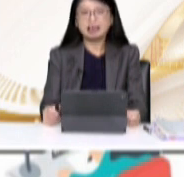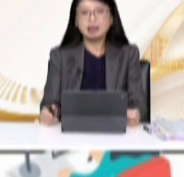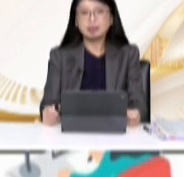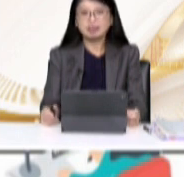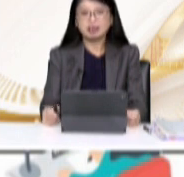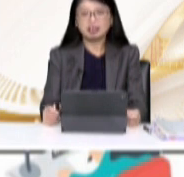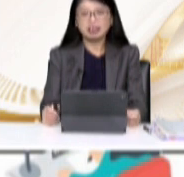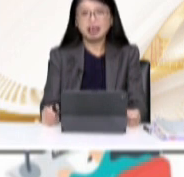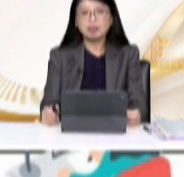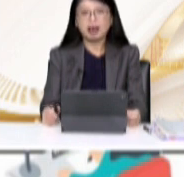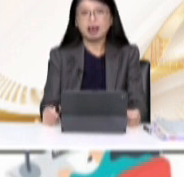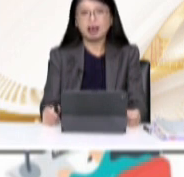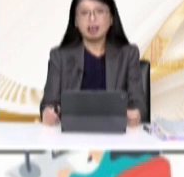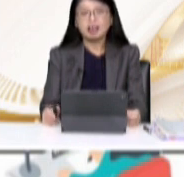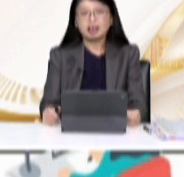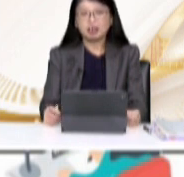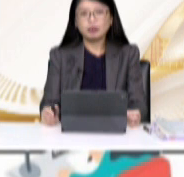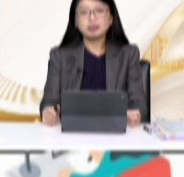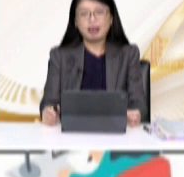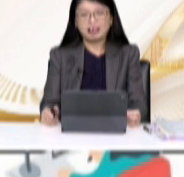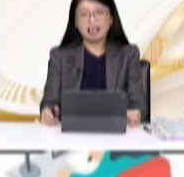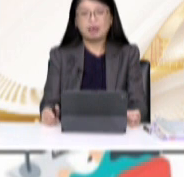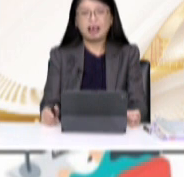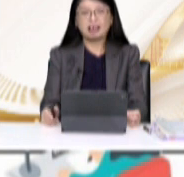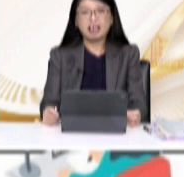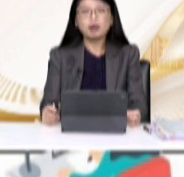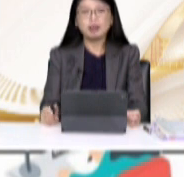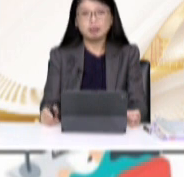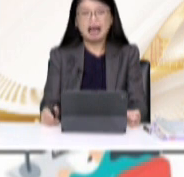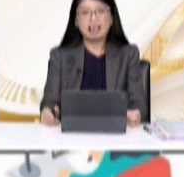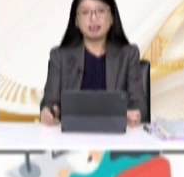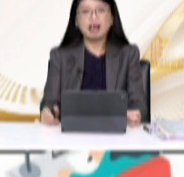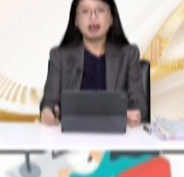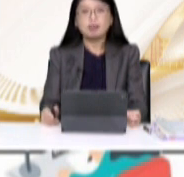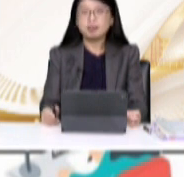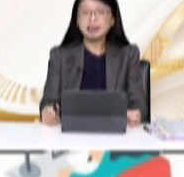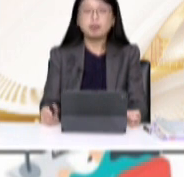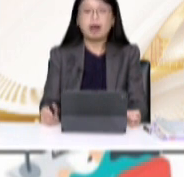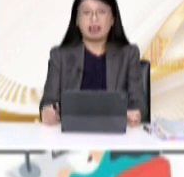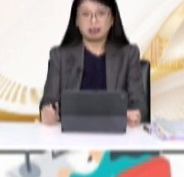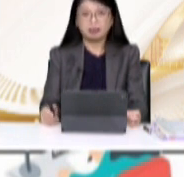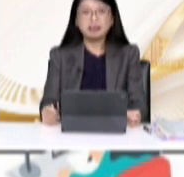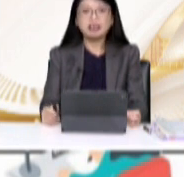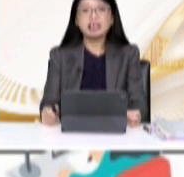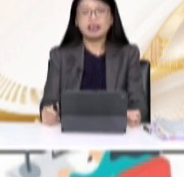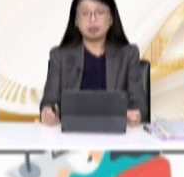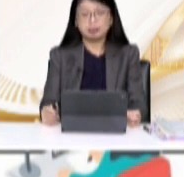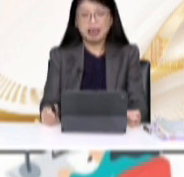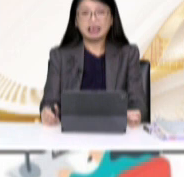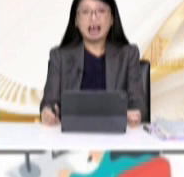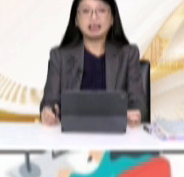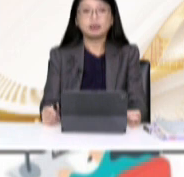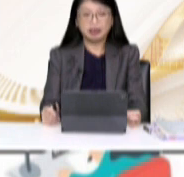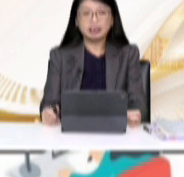การเทียบคุณสมบัติดังกล่าวอะค่ะท่านโดยประมาณแล้วเนี่ยมันไม่ต่ำกว่าเจ้าหน้าที่ในระดับช